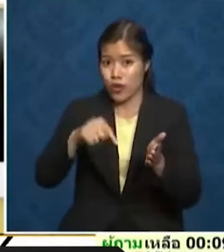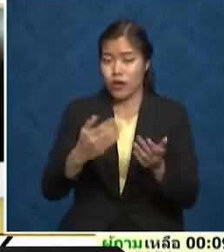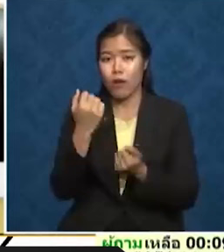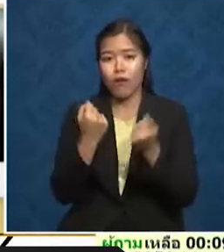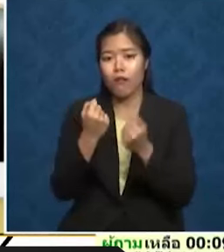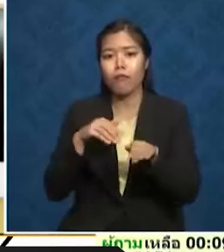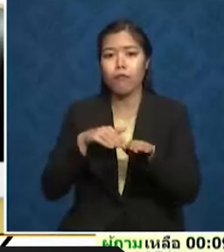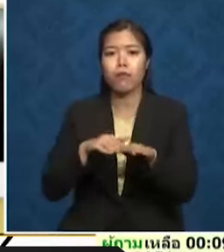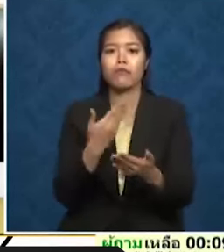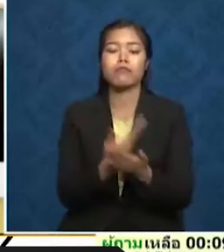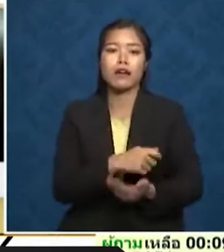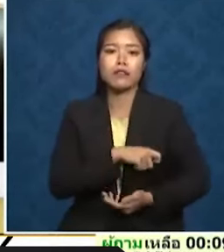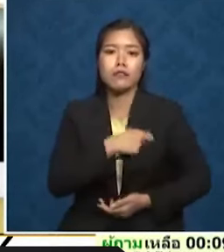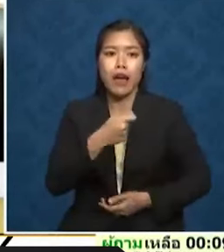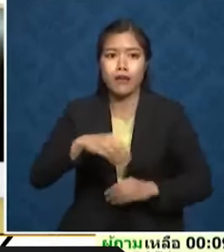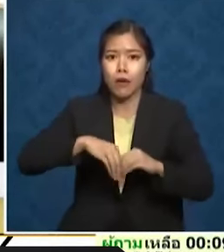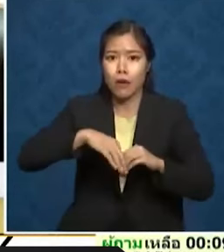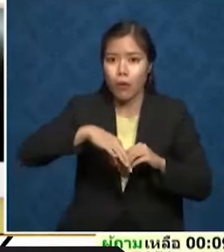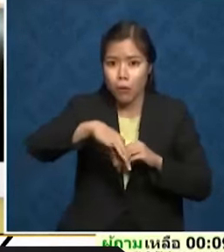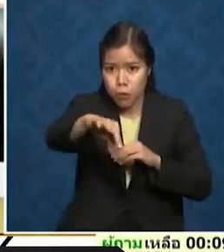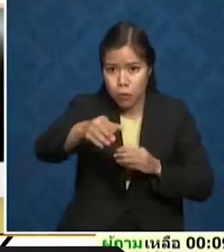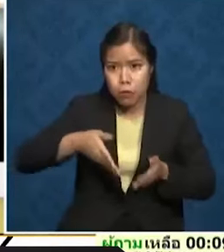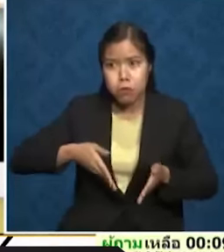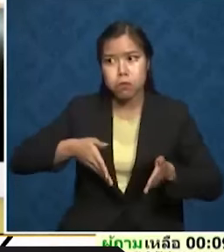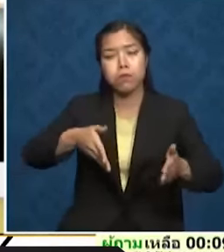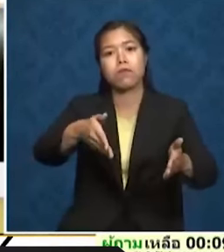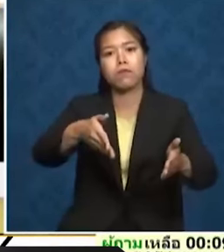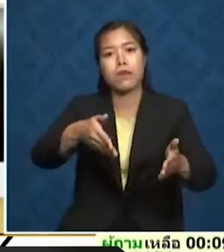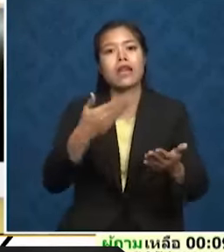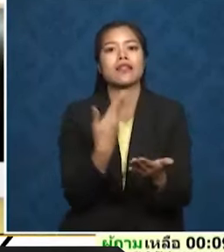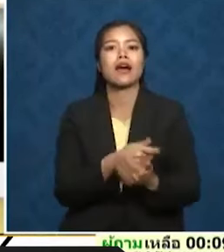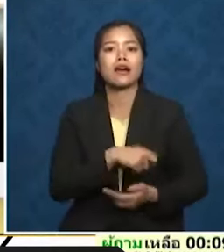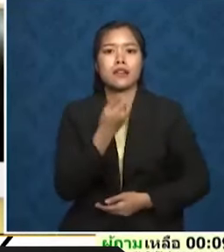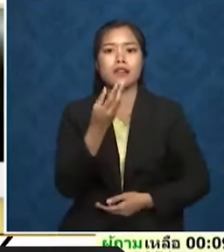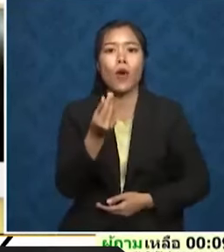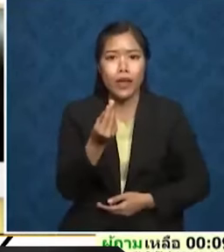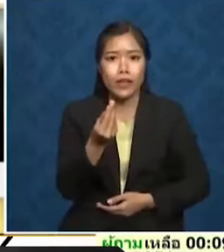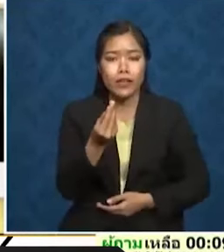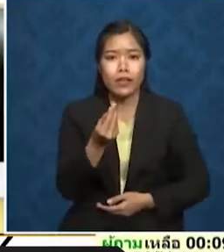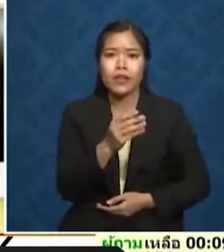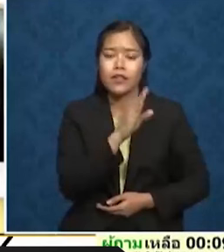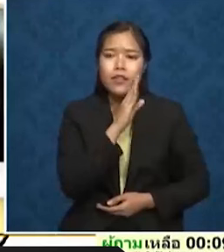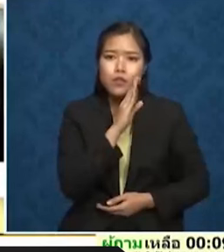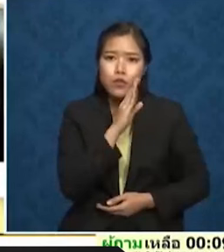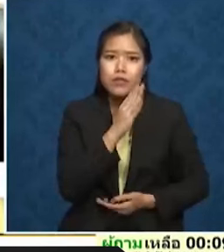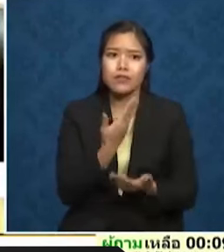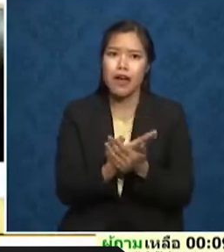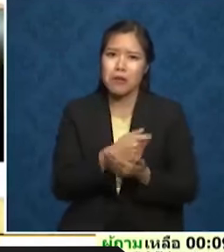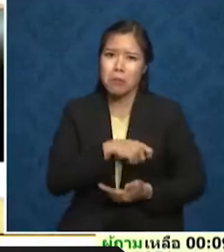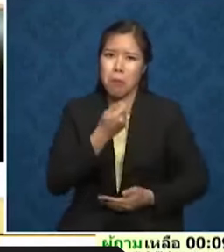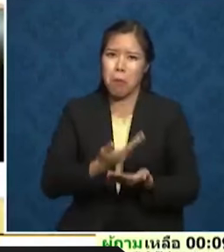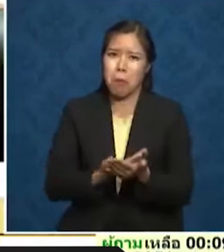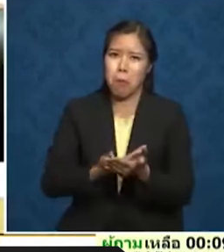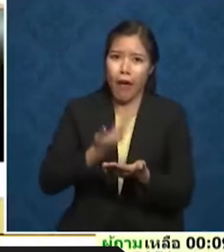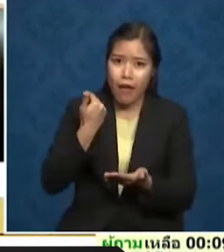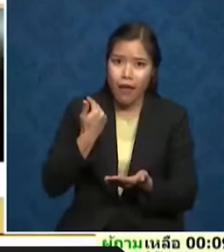การตลอดเส้นทางเป็นจำนวนเงินเท่าใดเพราะผมเกรงว่าถ้าหากมีการจัดเก็บในอัตราที่สูงม